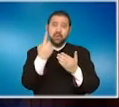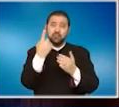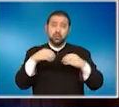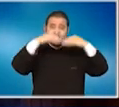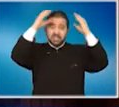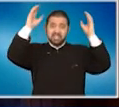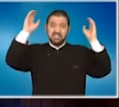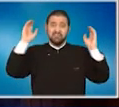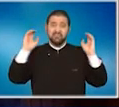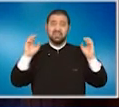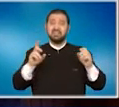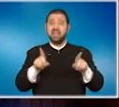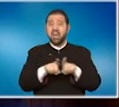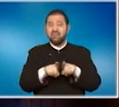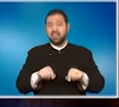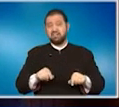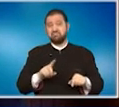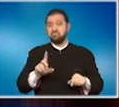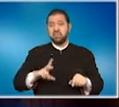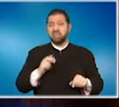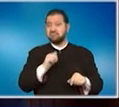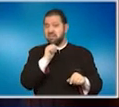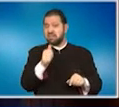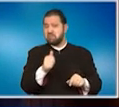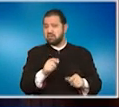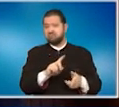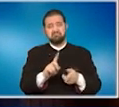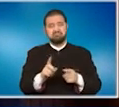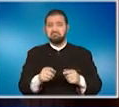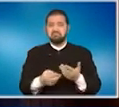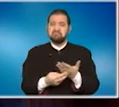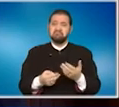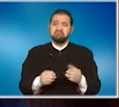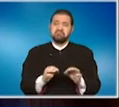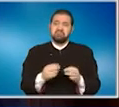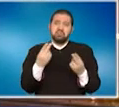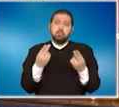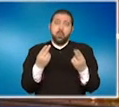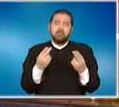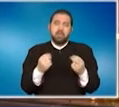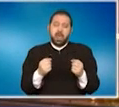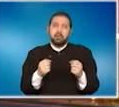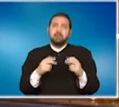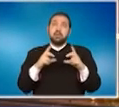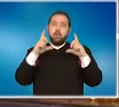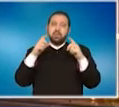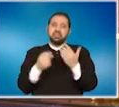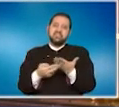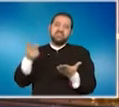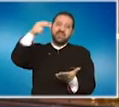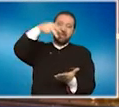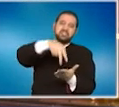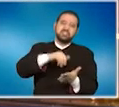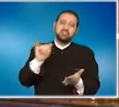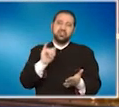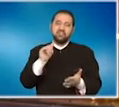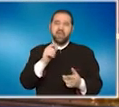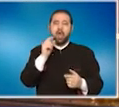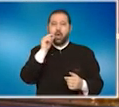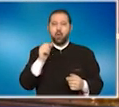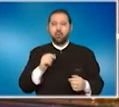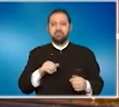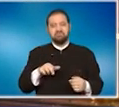minunea cu adevărat, el este rodul dragostei pe care Dumnezeu o poate face cu un om. Să ajungi la o asemenea măsură încât Dumnezeu